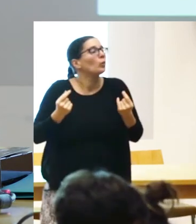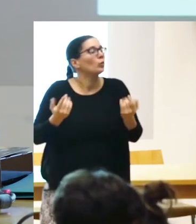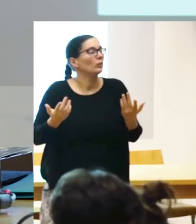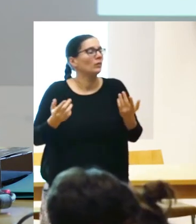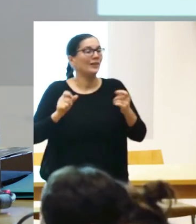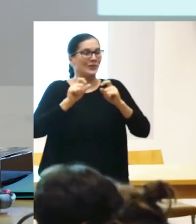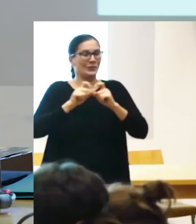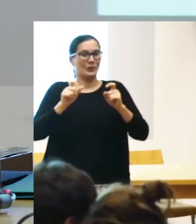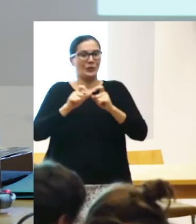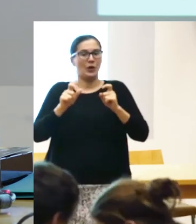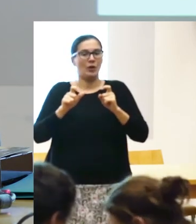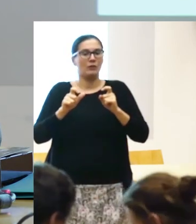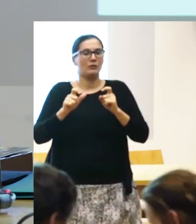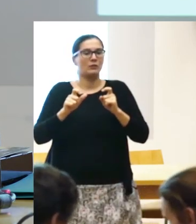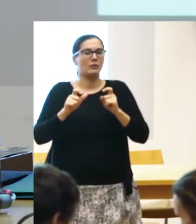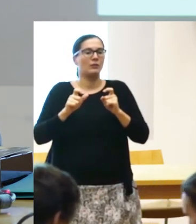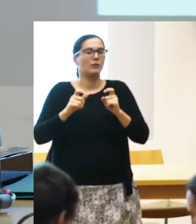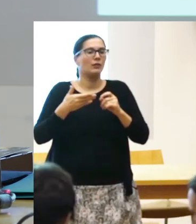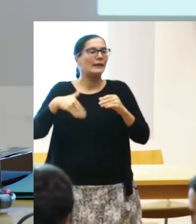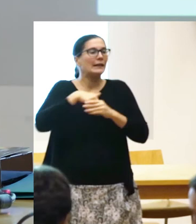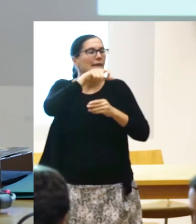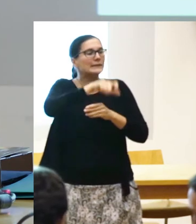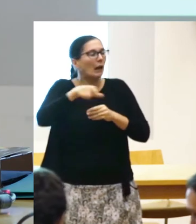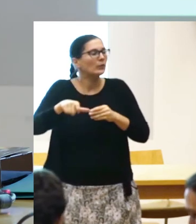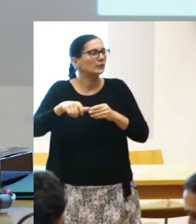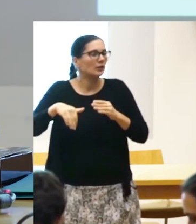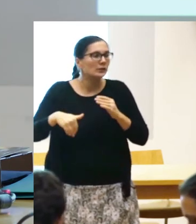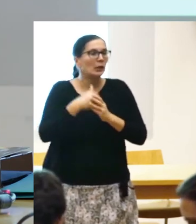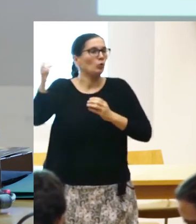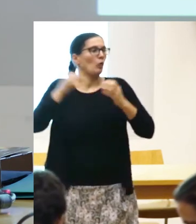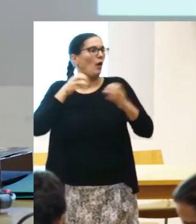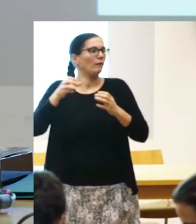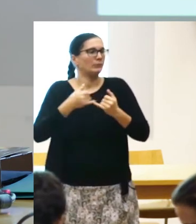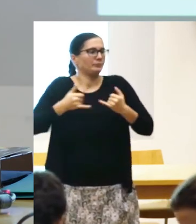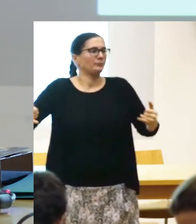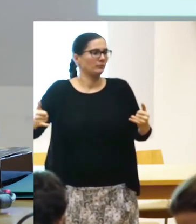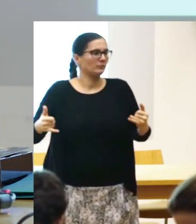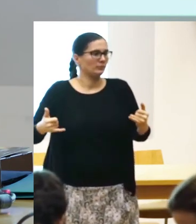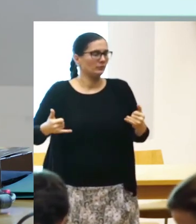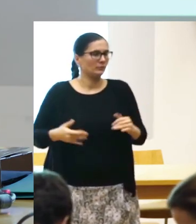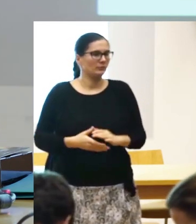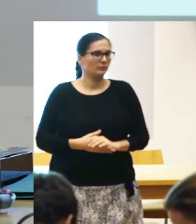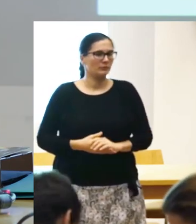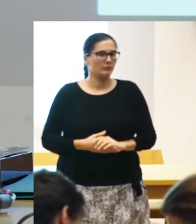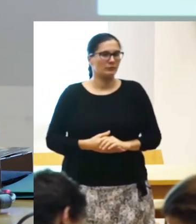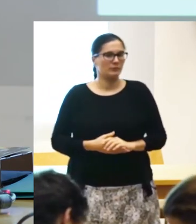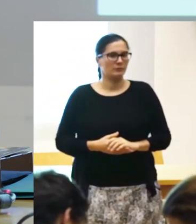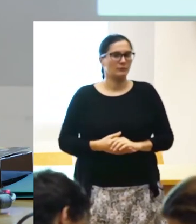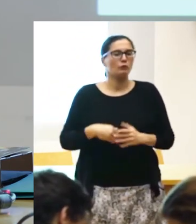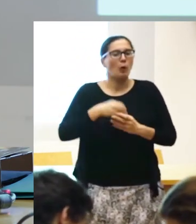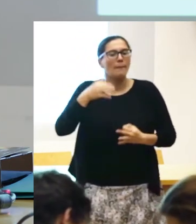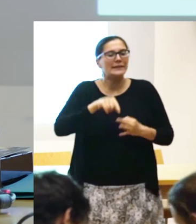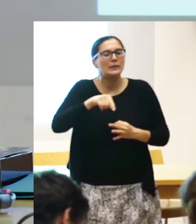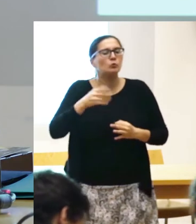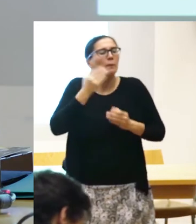že skokově se navýšil třeba personálně objem jako spolupracovníků a lidí, kteří vlastně s tou institucí jsou